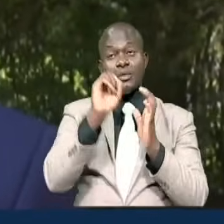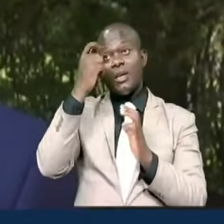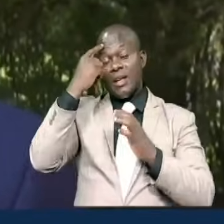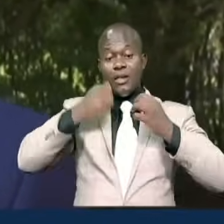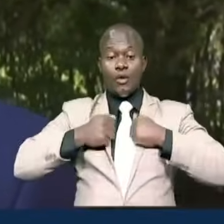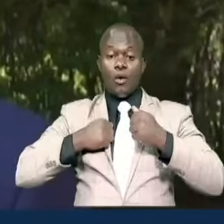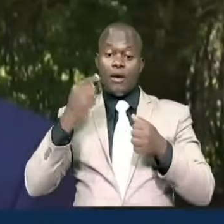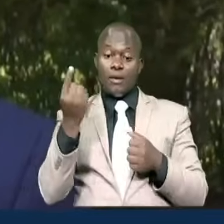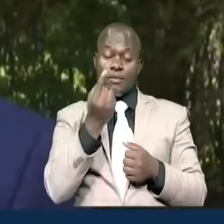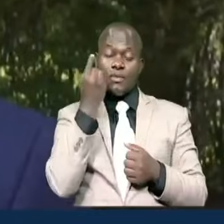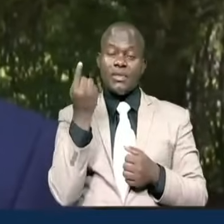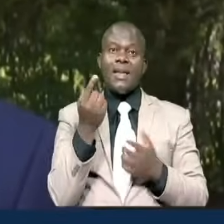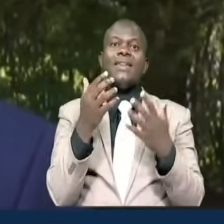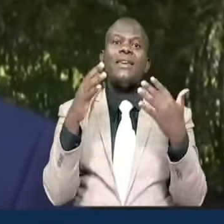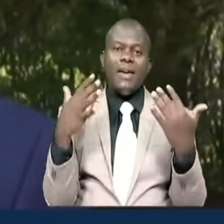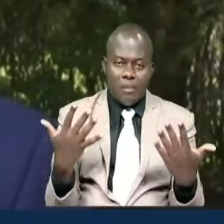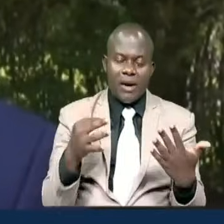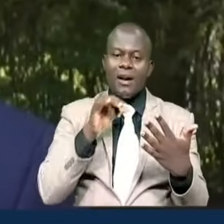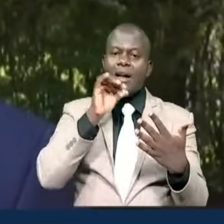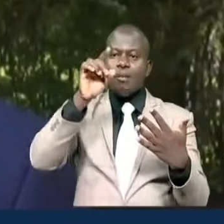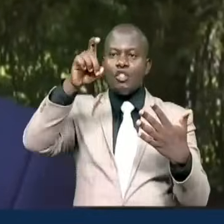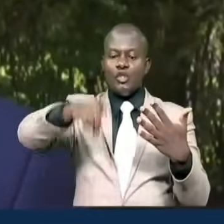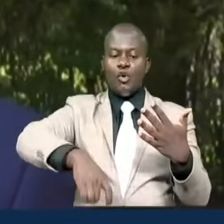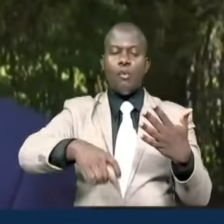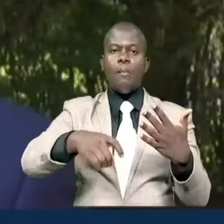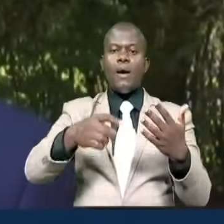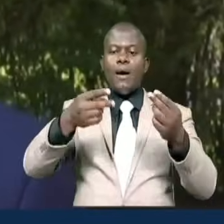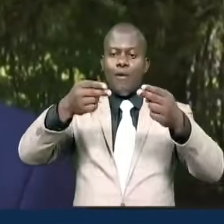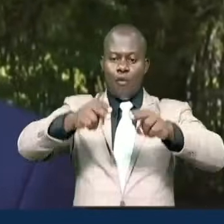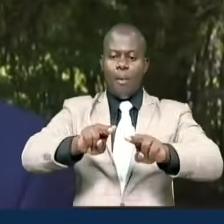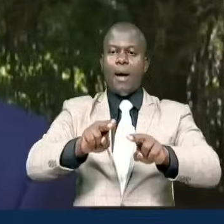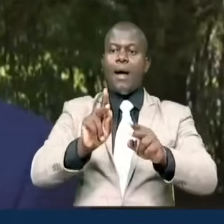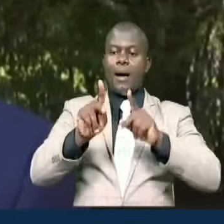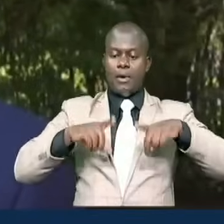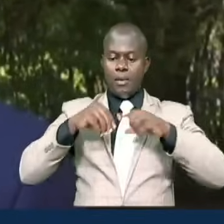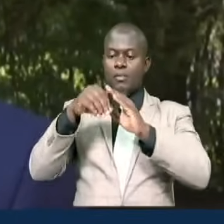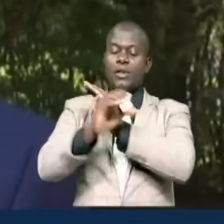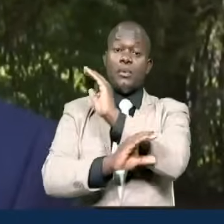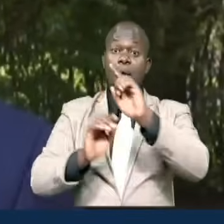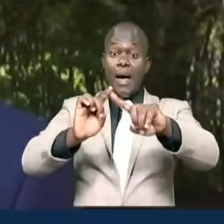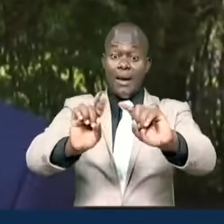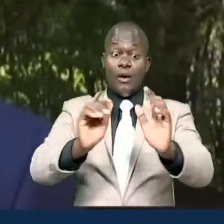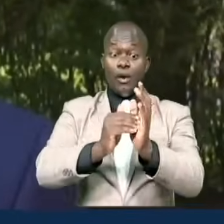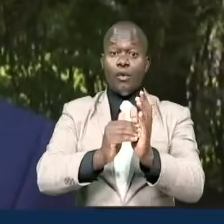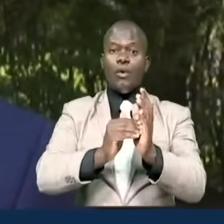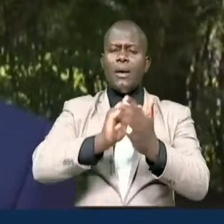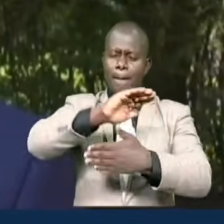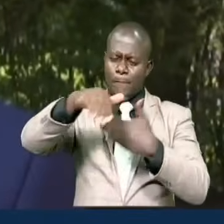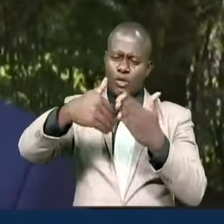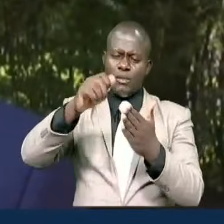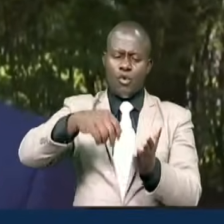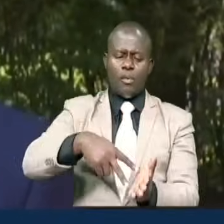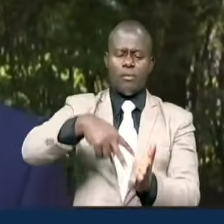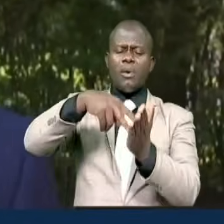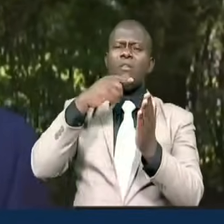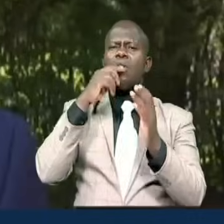gusa yemwe nta nubwo gikwiriye kuba n'icyo abari muri ibyo bihugu ahubwo isi yose ikwiriye guhaguruka ikavuga ngo mbese